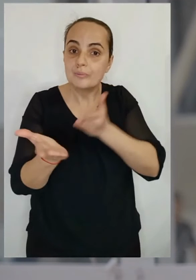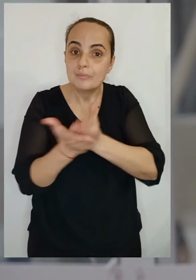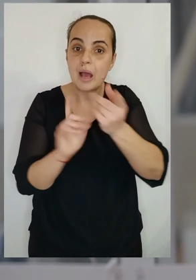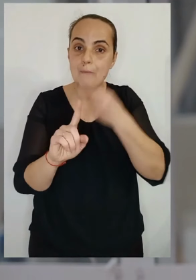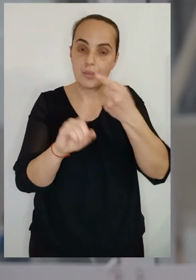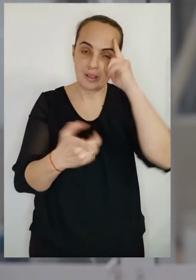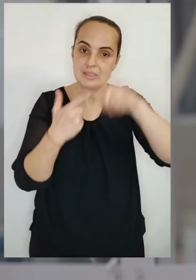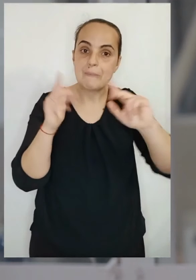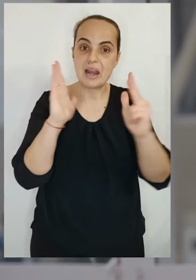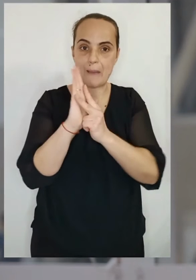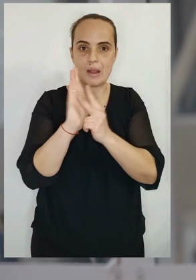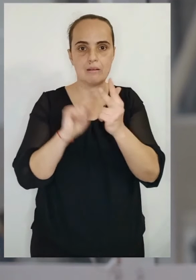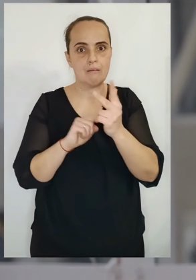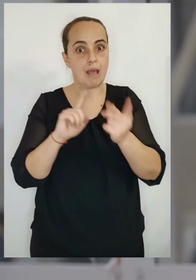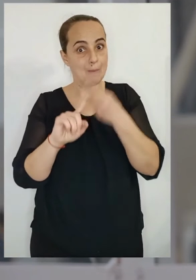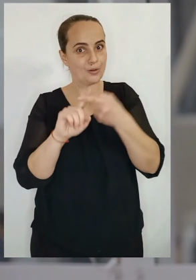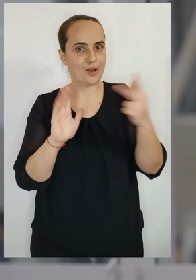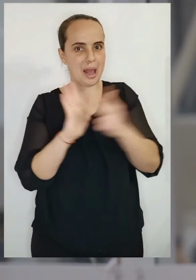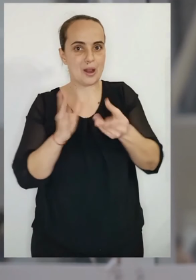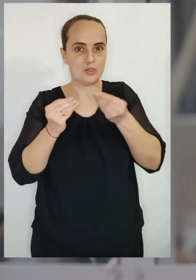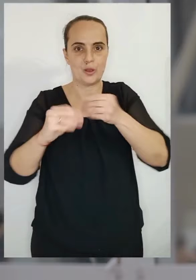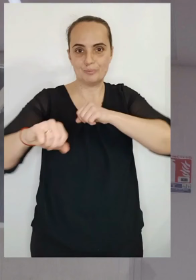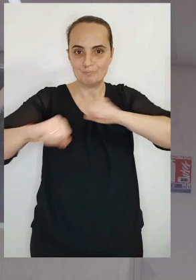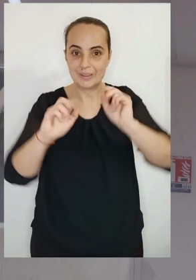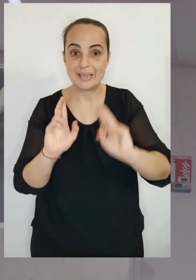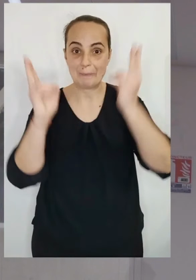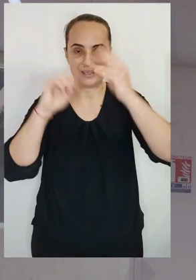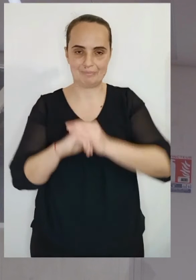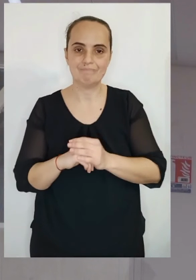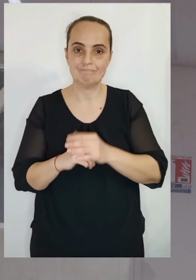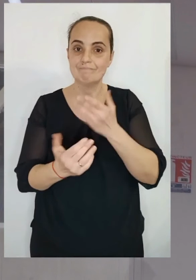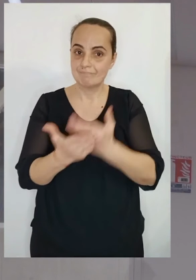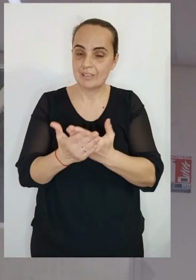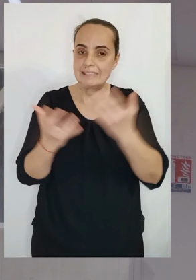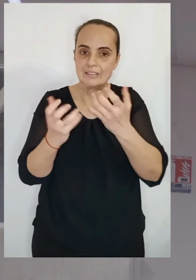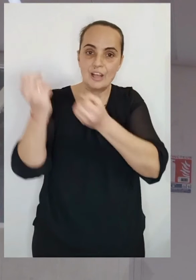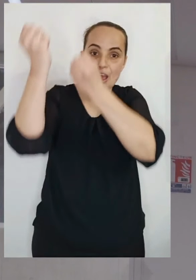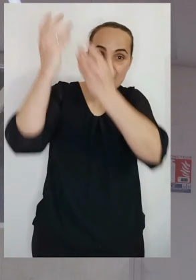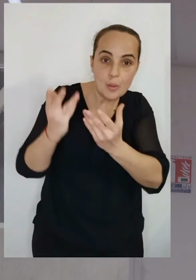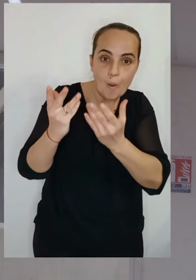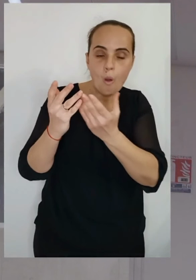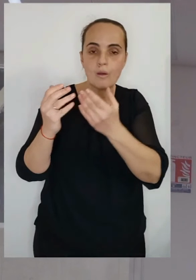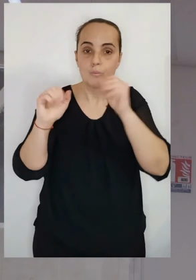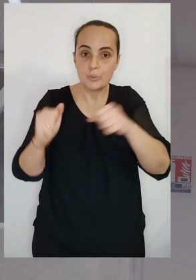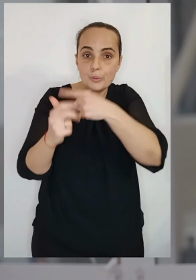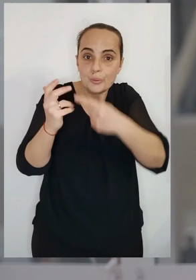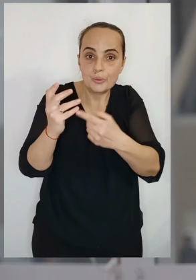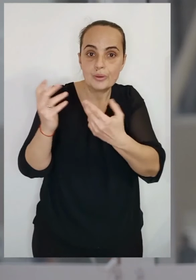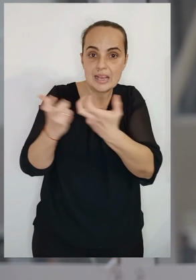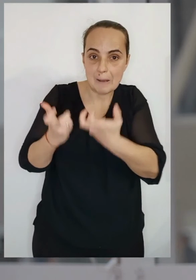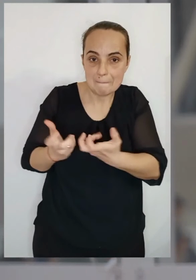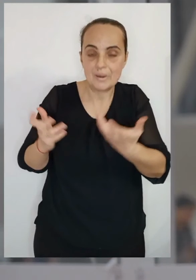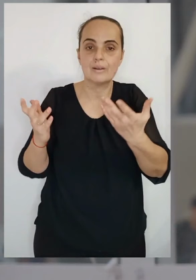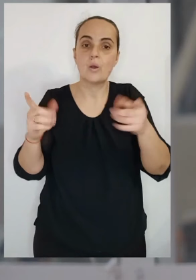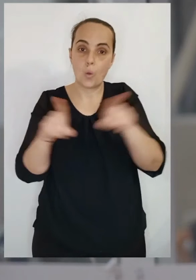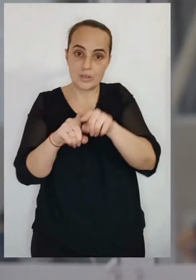toujours autour de ce label, hein, parce qu'il est porteur, c'est de lancer de grands événements, peut-être en citer quelques-uns,